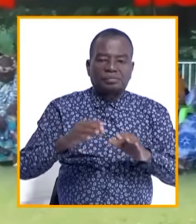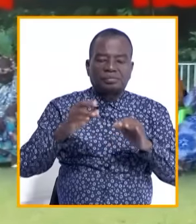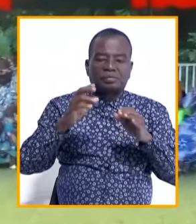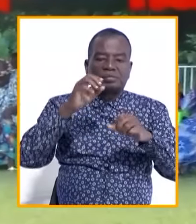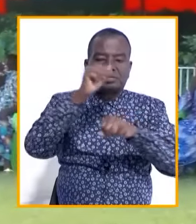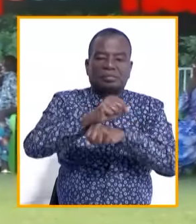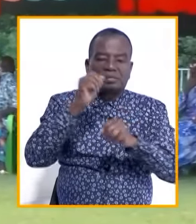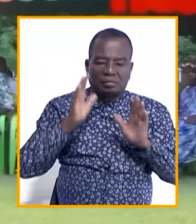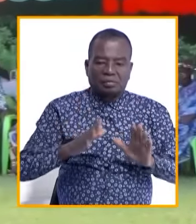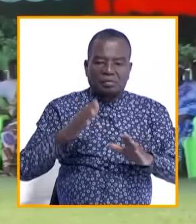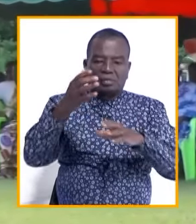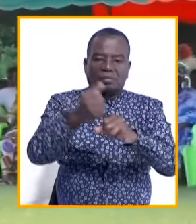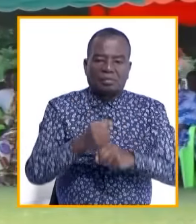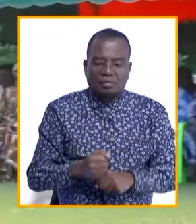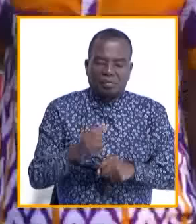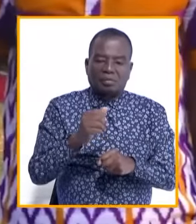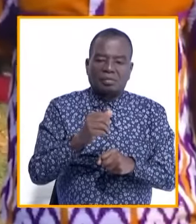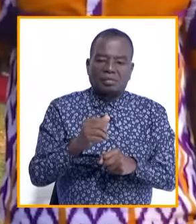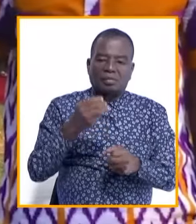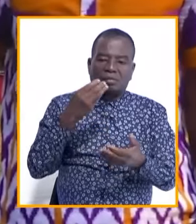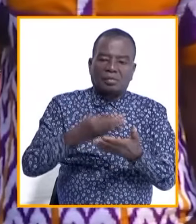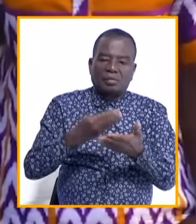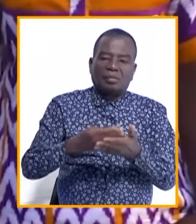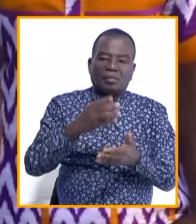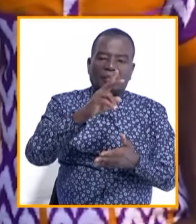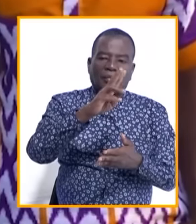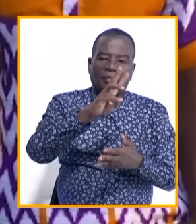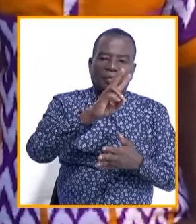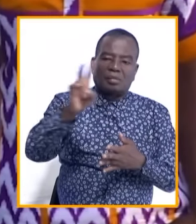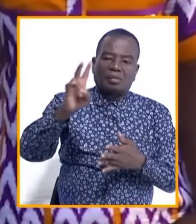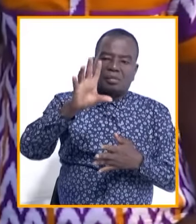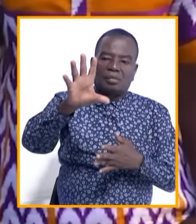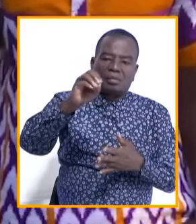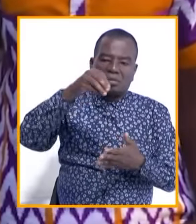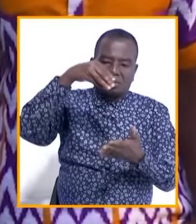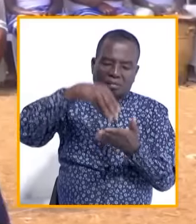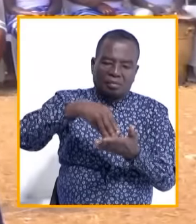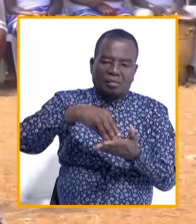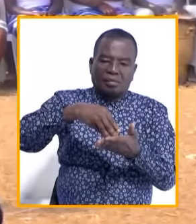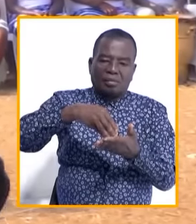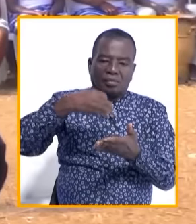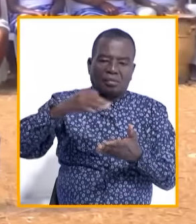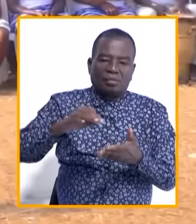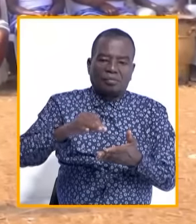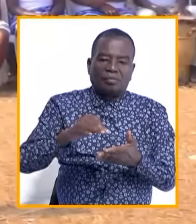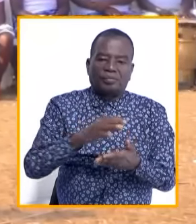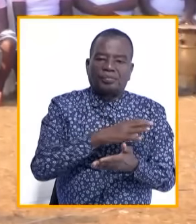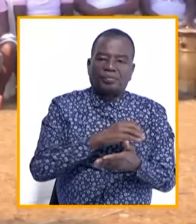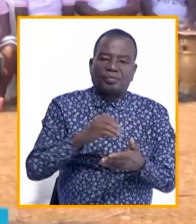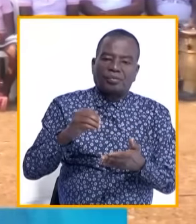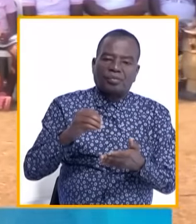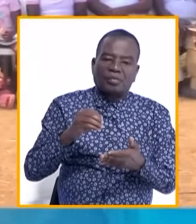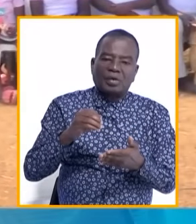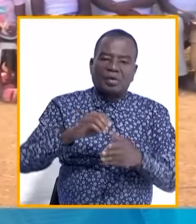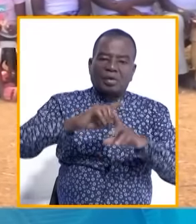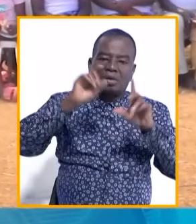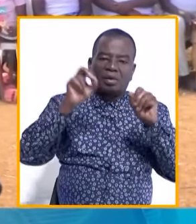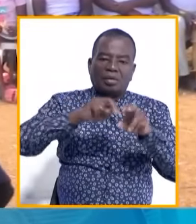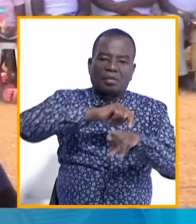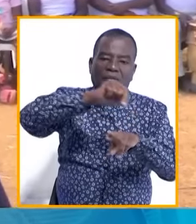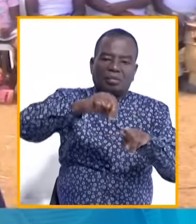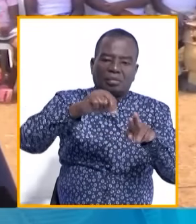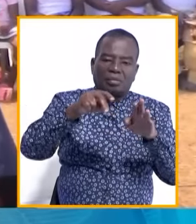lauréat du concours du meilleur tisserand reçoit une enveloppe de 750 000 francs CFA. Dorénavant,